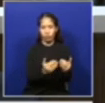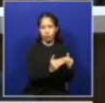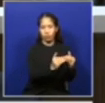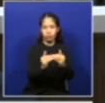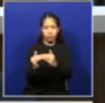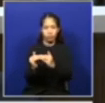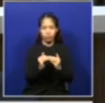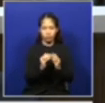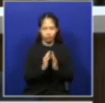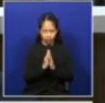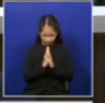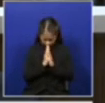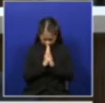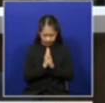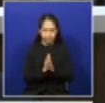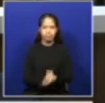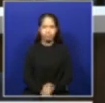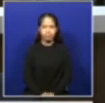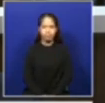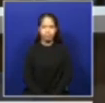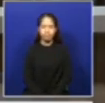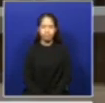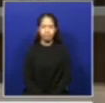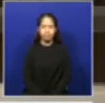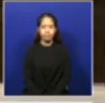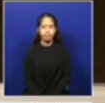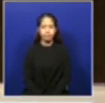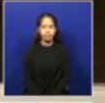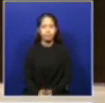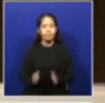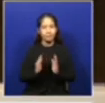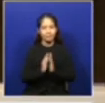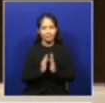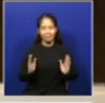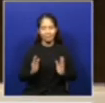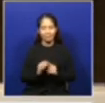บเรียนท่านประธานด้วยความเคารพครับขอบคุณครับ ขอบคุณท่านชัยพรมมานะครับ